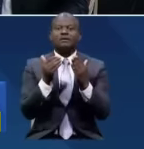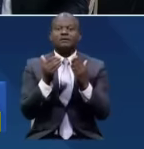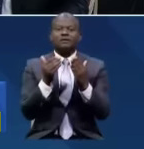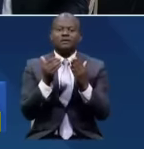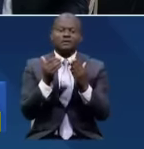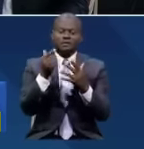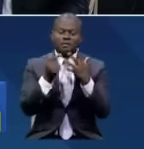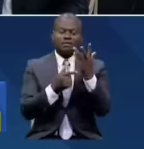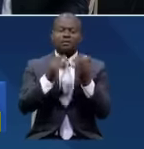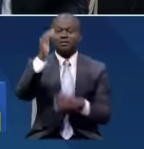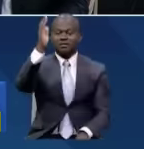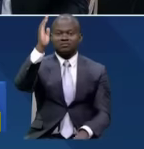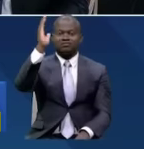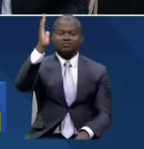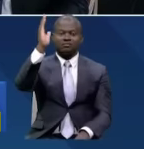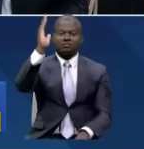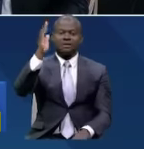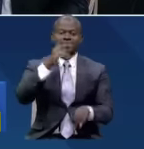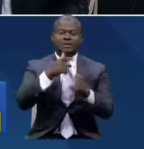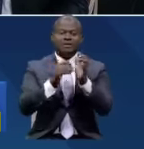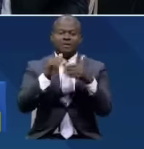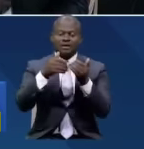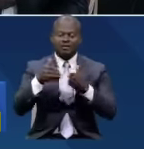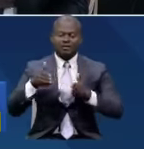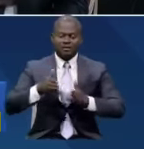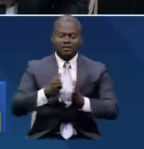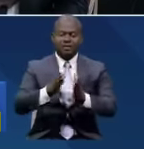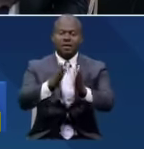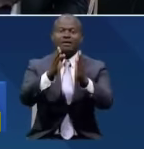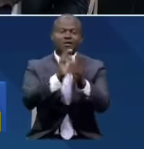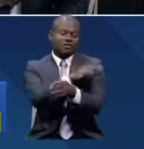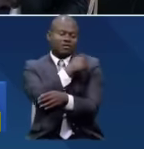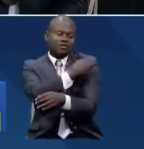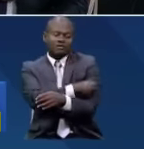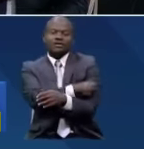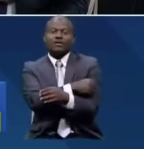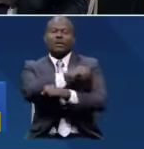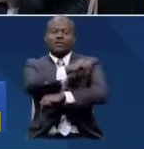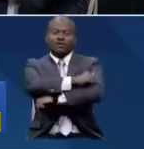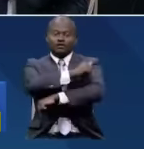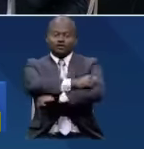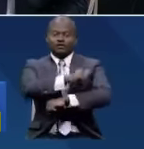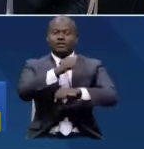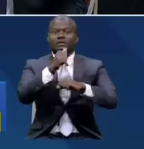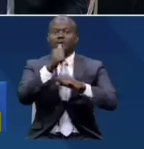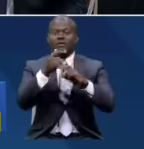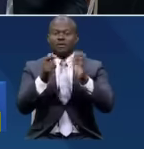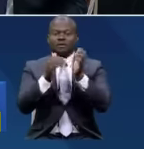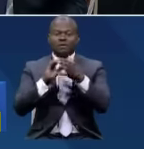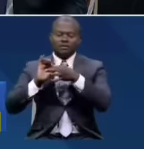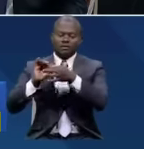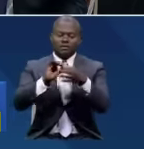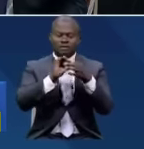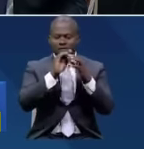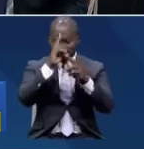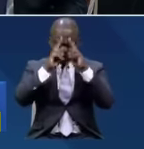mwatugejejeho, harimo imihanda, amavuriro, amashuri no gufatanya. Nyakubahwa Perezida wa Repubulika, tukibumbira